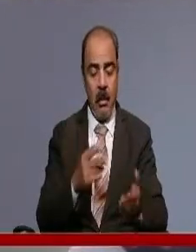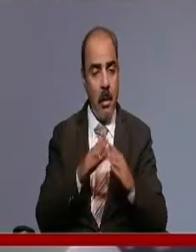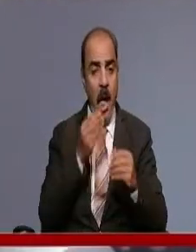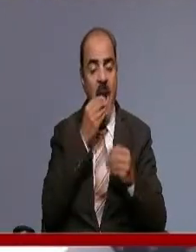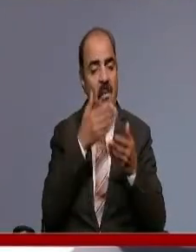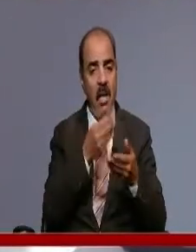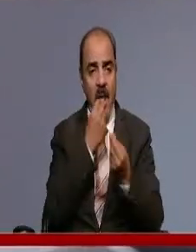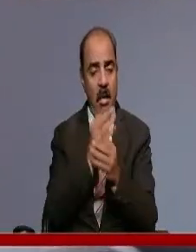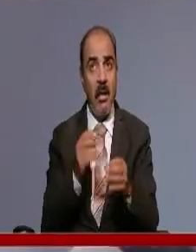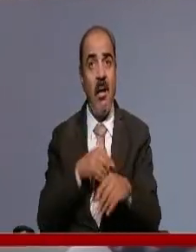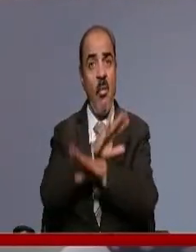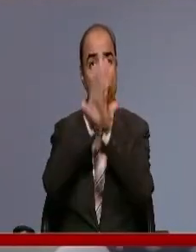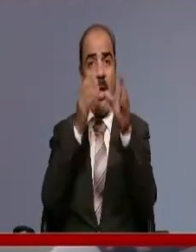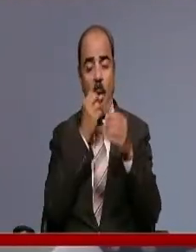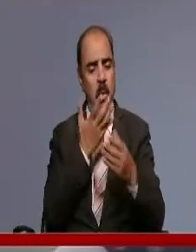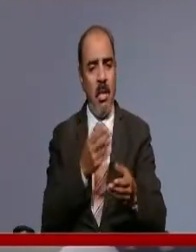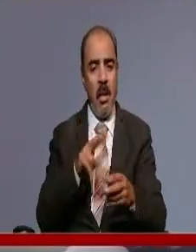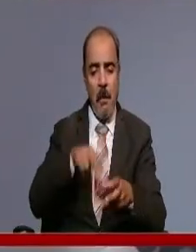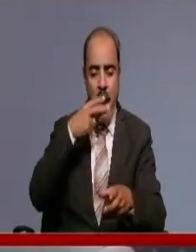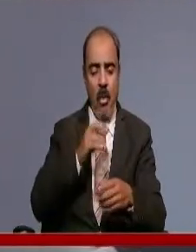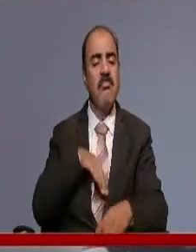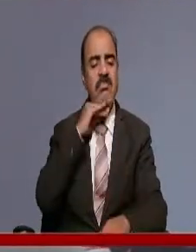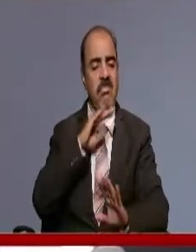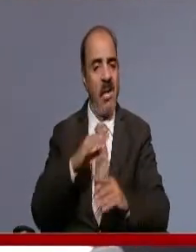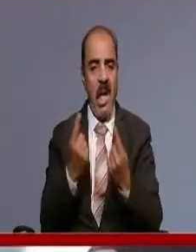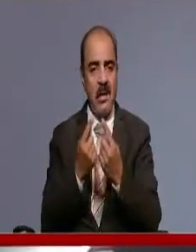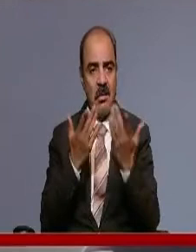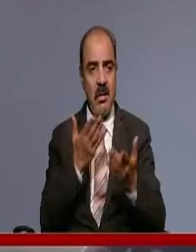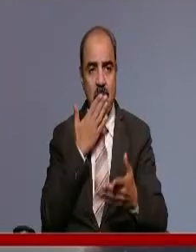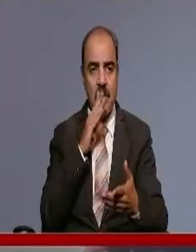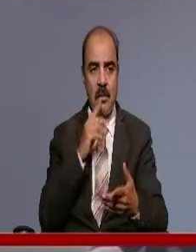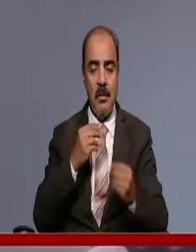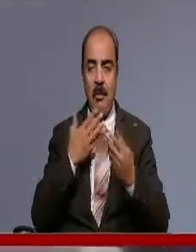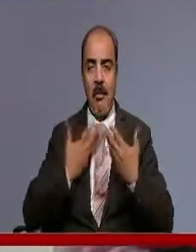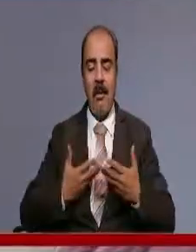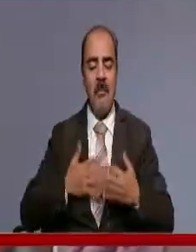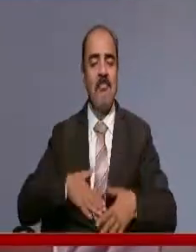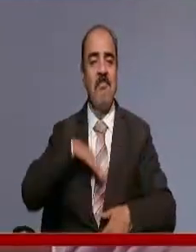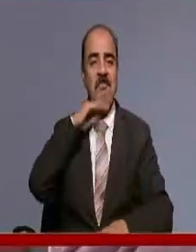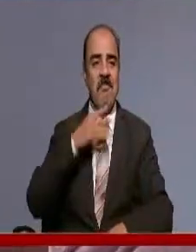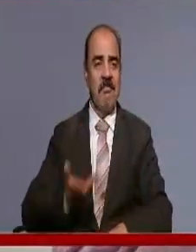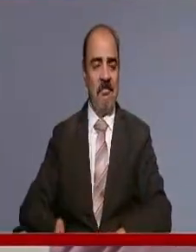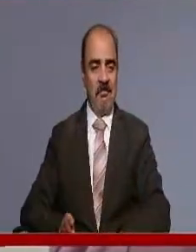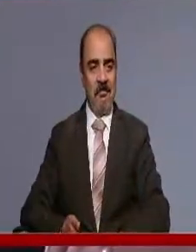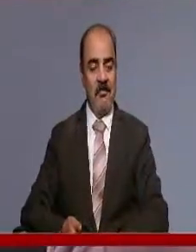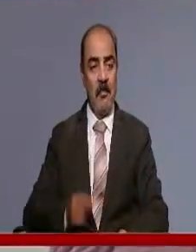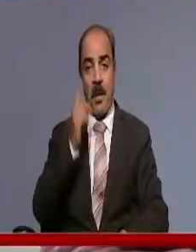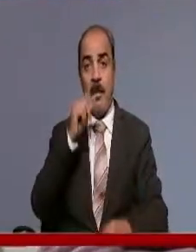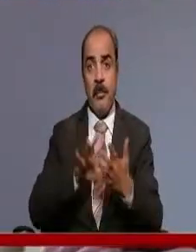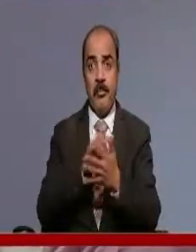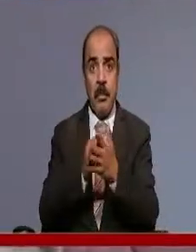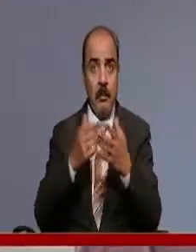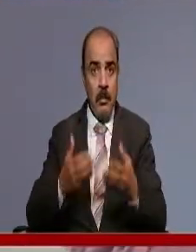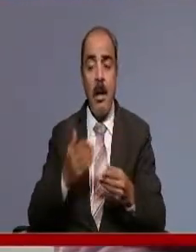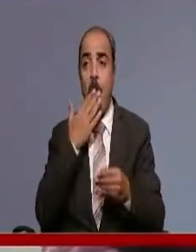يعني هي الدنيا اكل وشرب. انا لو عملت مكرونه احنا كنا شبعنا، وربنا هيكرمني في اللقمه اللي انا باكلها اكيد. عزي حتى لما يكون في اي ازمه والبيت مستور